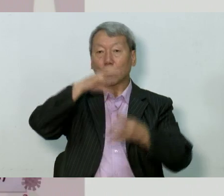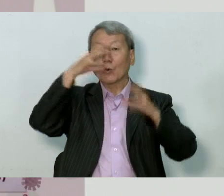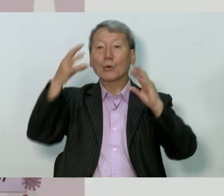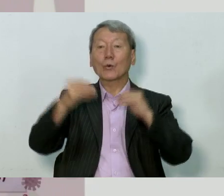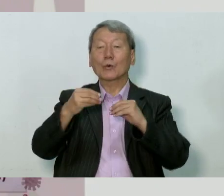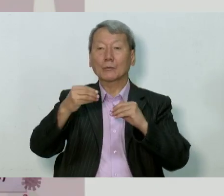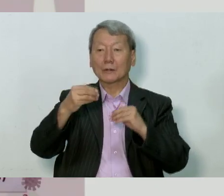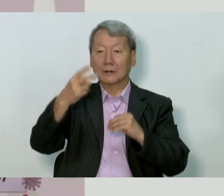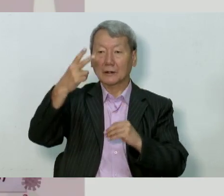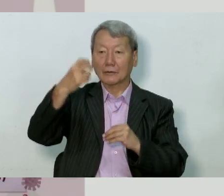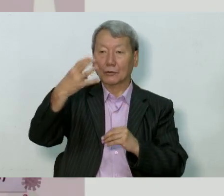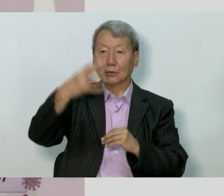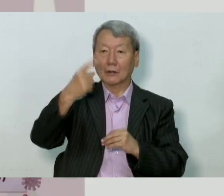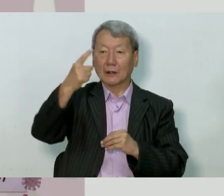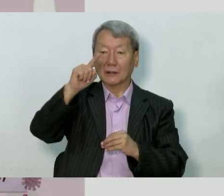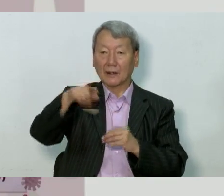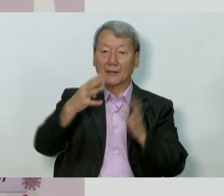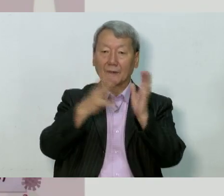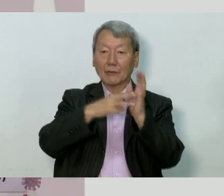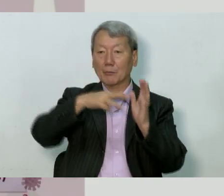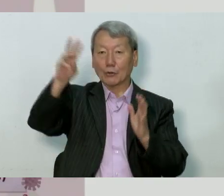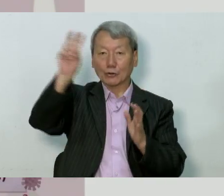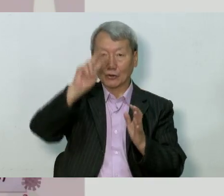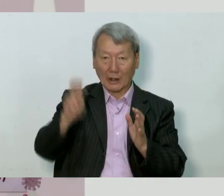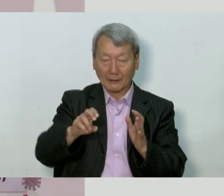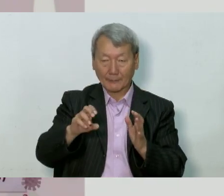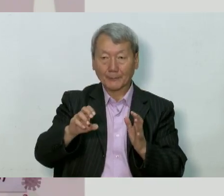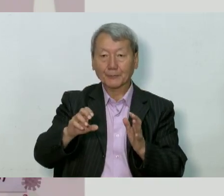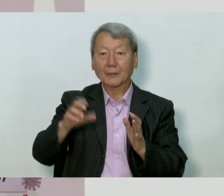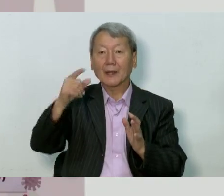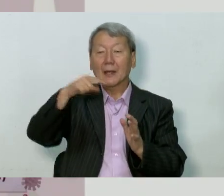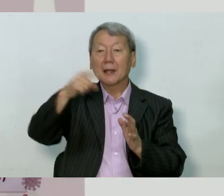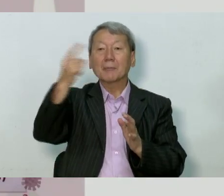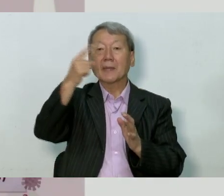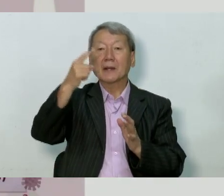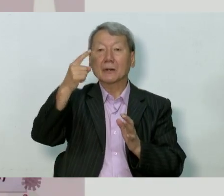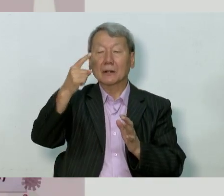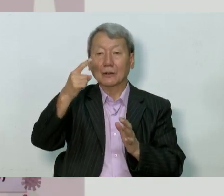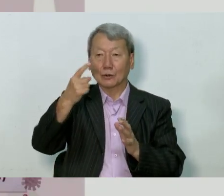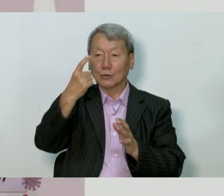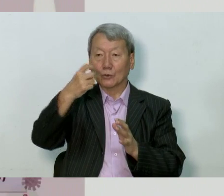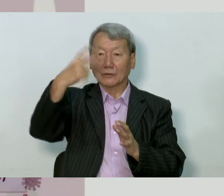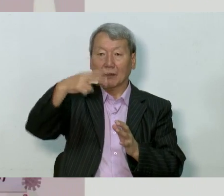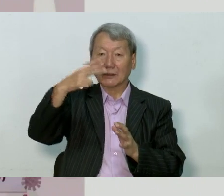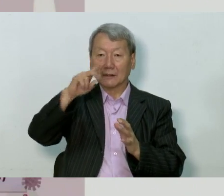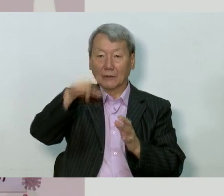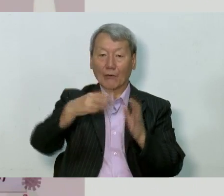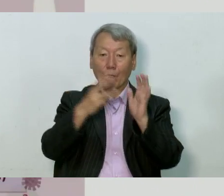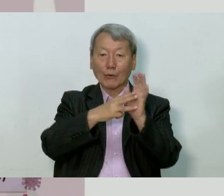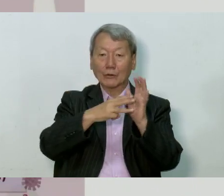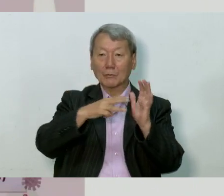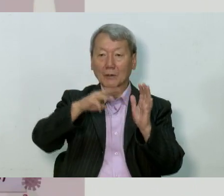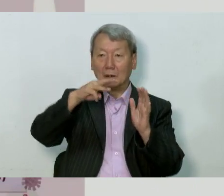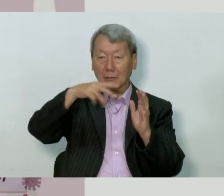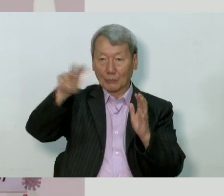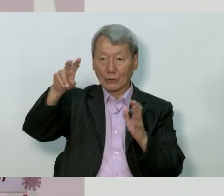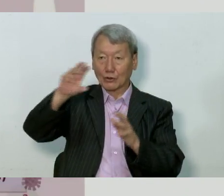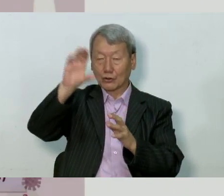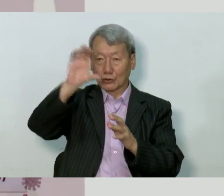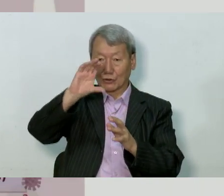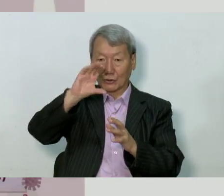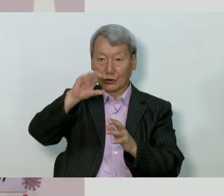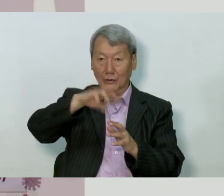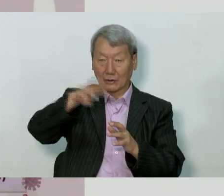сумму 241,9 миллионов долларов США. Первый транш в сумме 128 миллионов долларов США поступил на